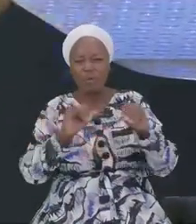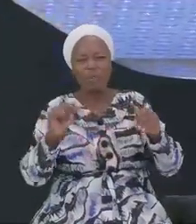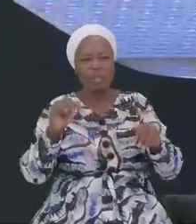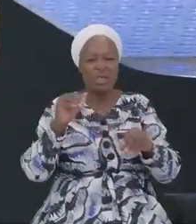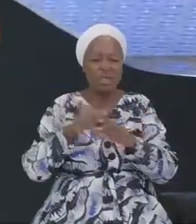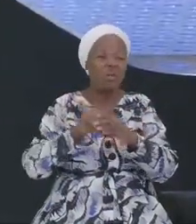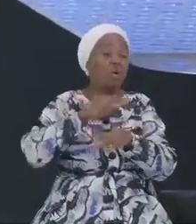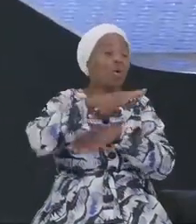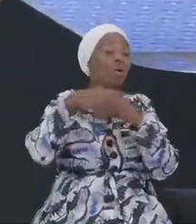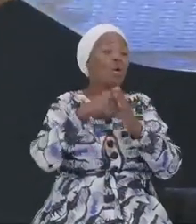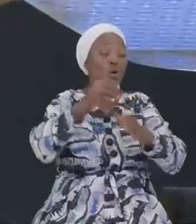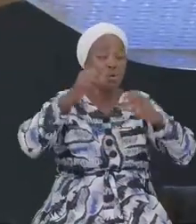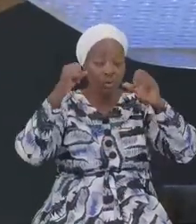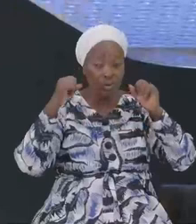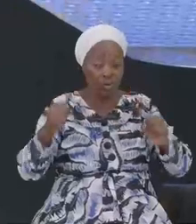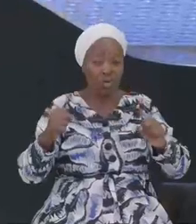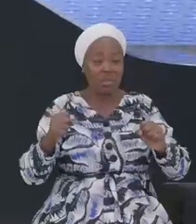vos capacités, 10 choses.